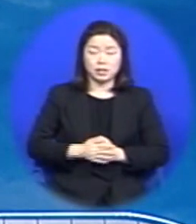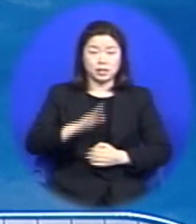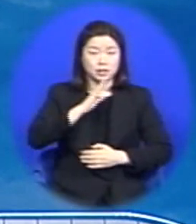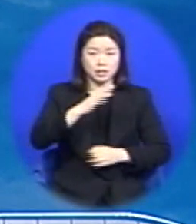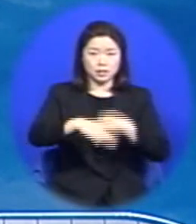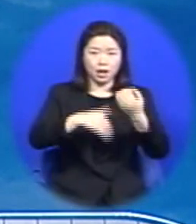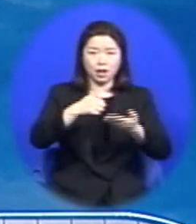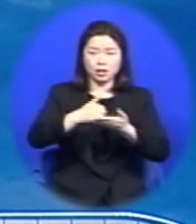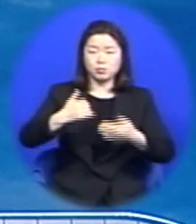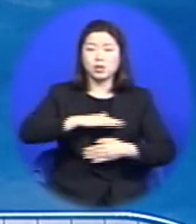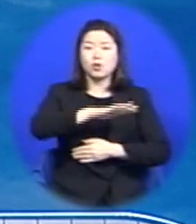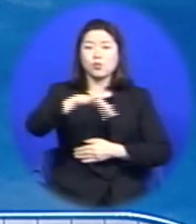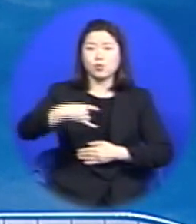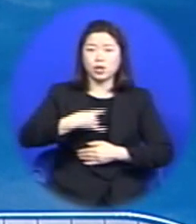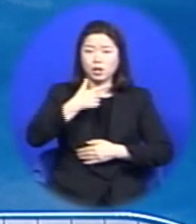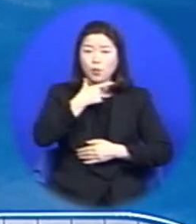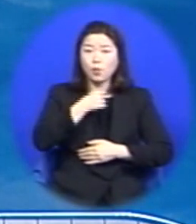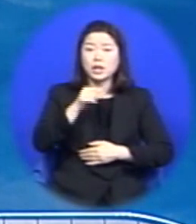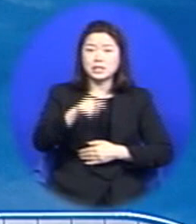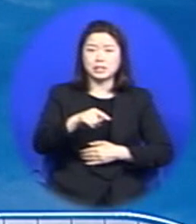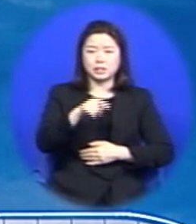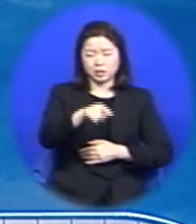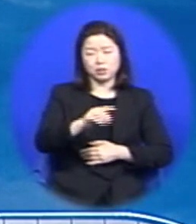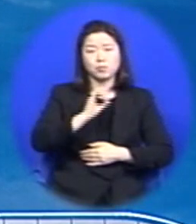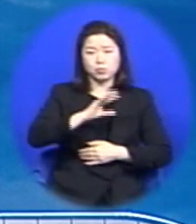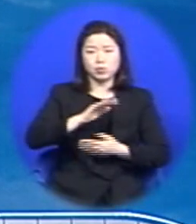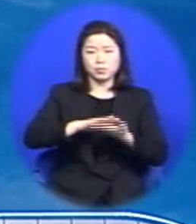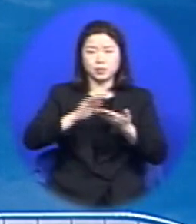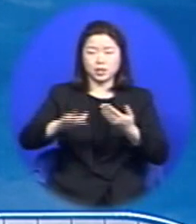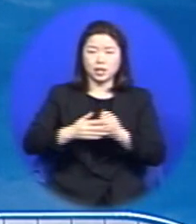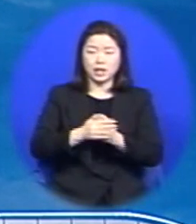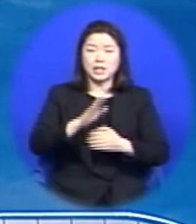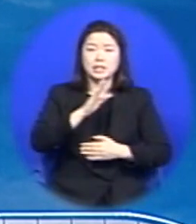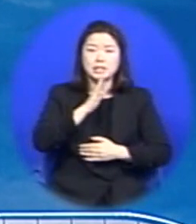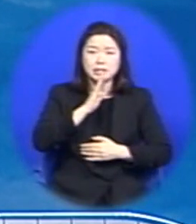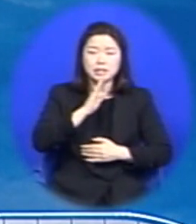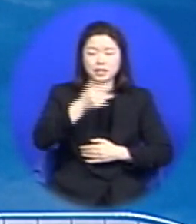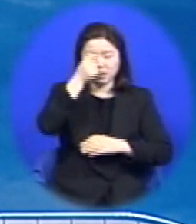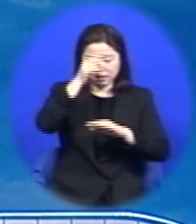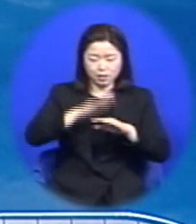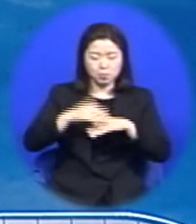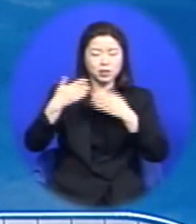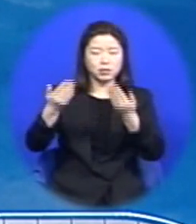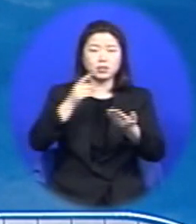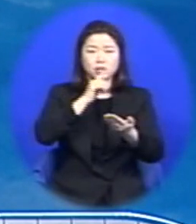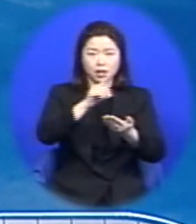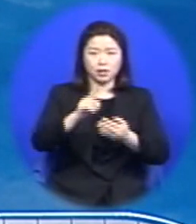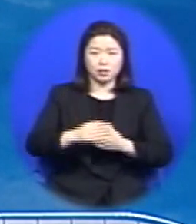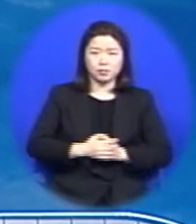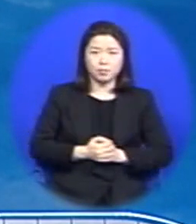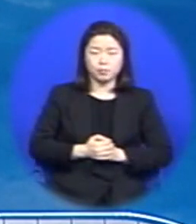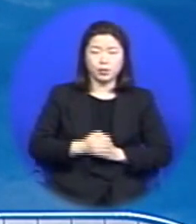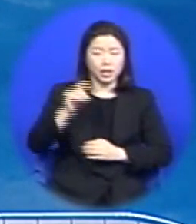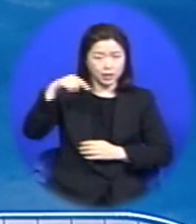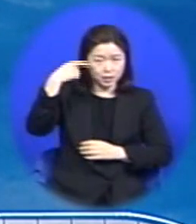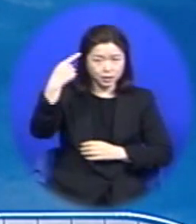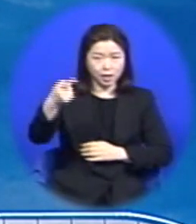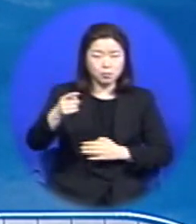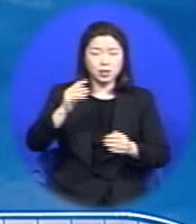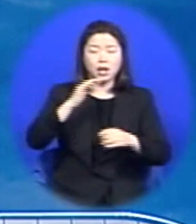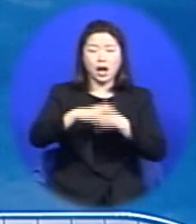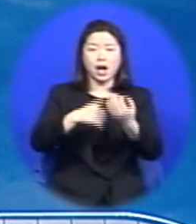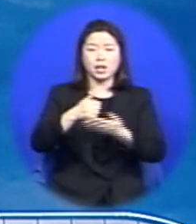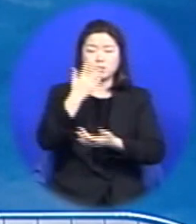사실 하나님이 우리에게 원하시는 건 그거밖에 없어요. 진짜 예배를 드리라. 그 다음엔 하나님이